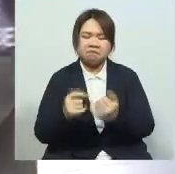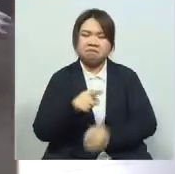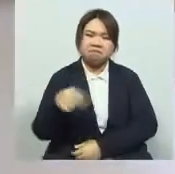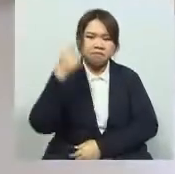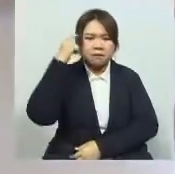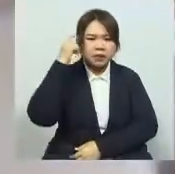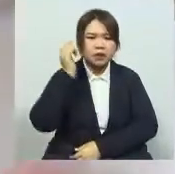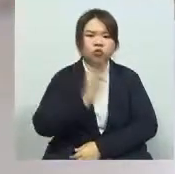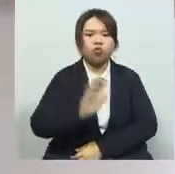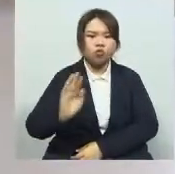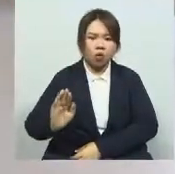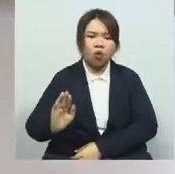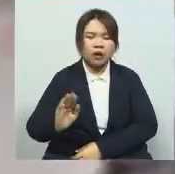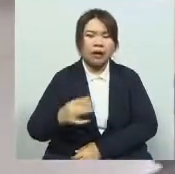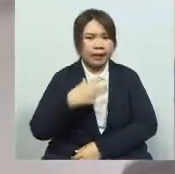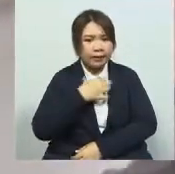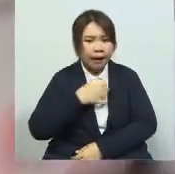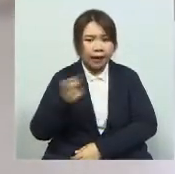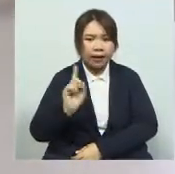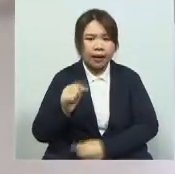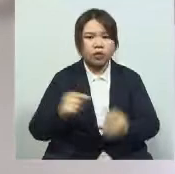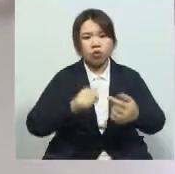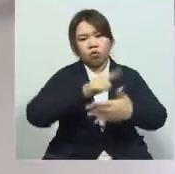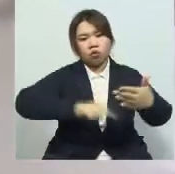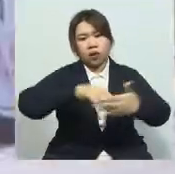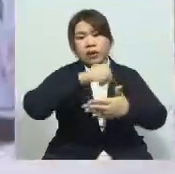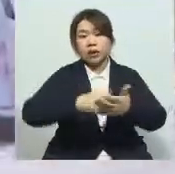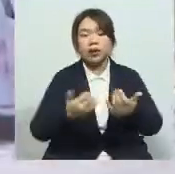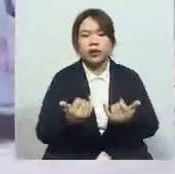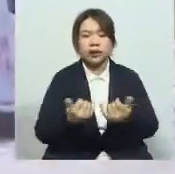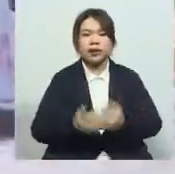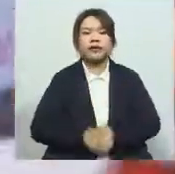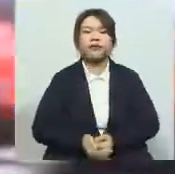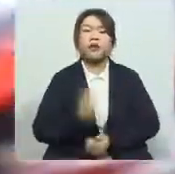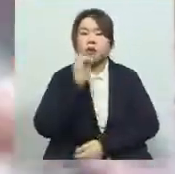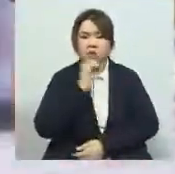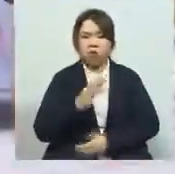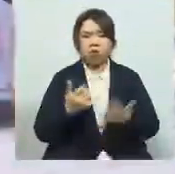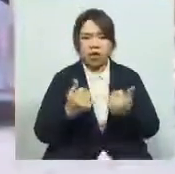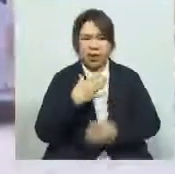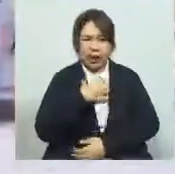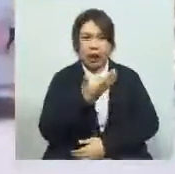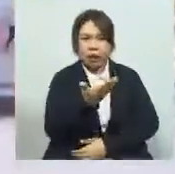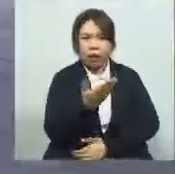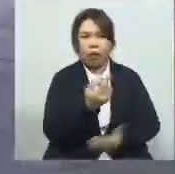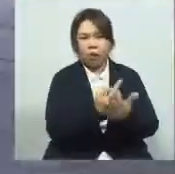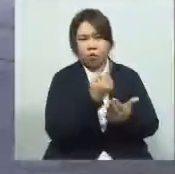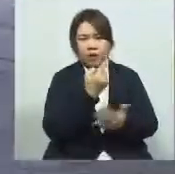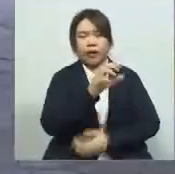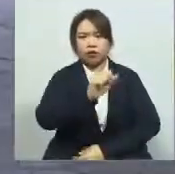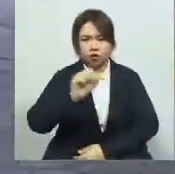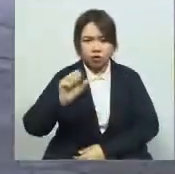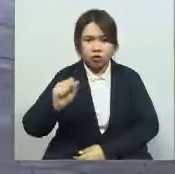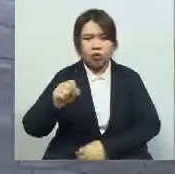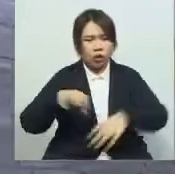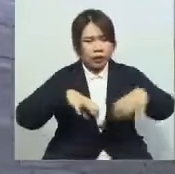นวคิดและสิ่งที่พวกเขาอยากได้จากการเลือกตั้งในครั้งนี้ซึ่งส่วนใหญ่อยากให้ผู้แทนที่พวกเขาเลือกเข้าไปนั้นบ